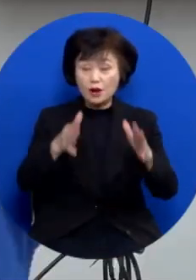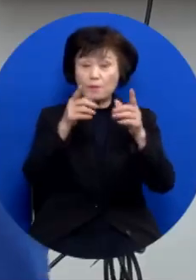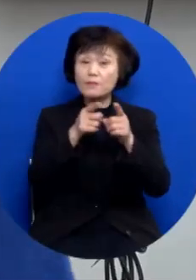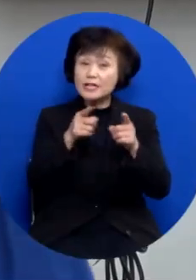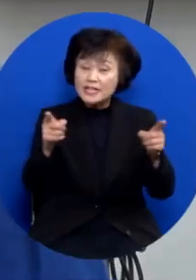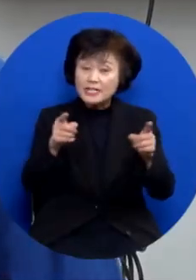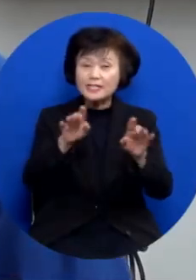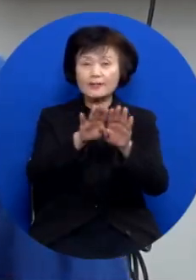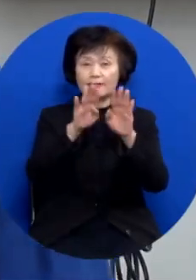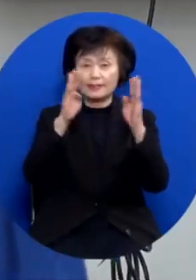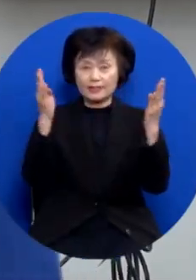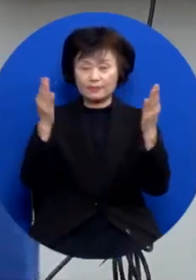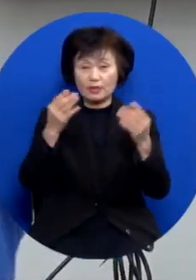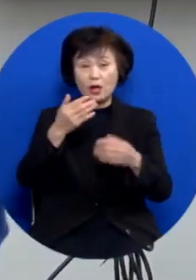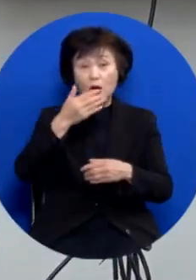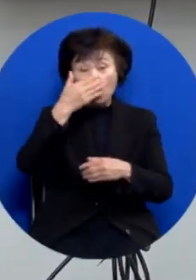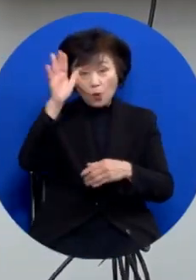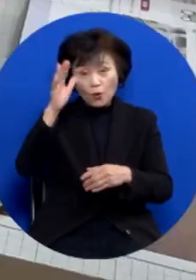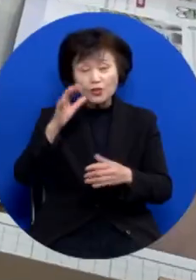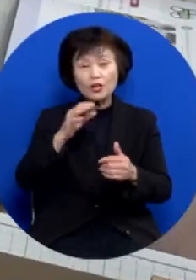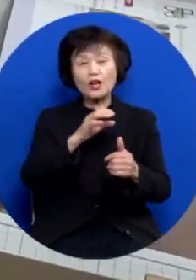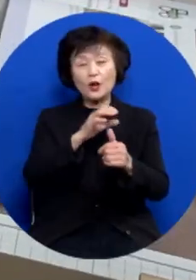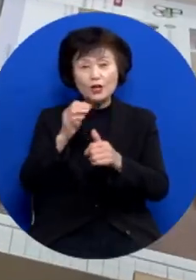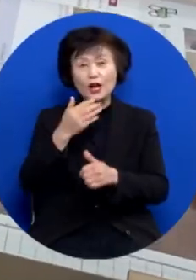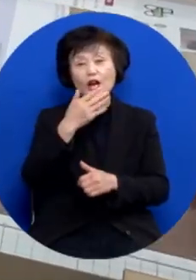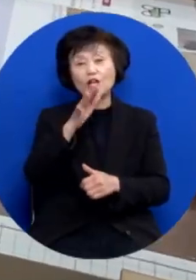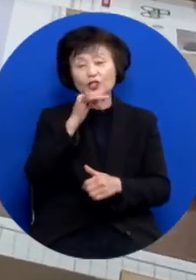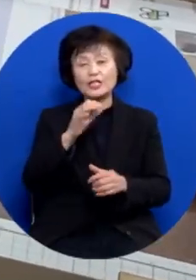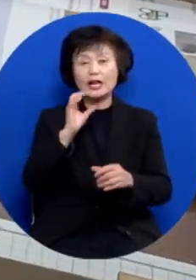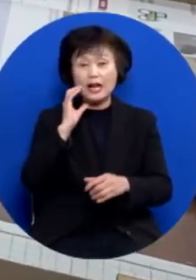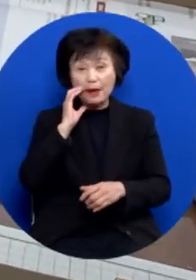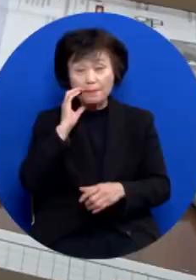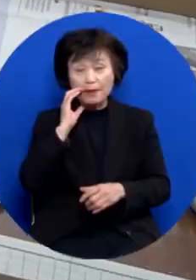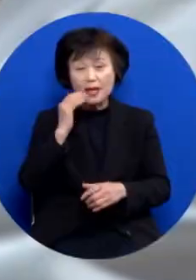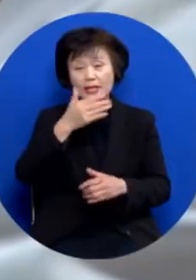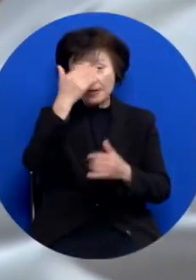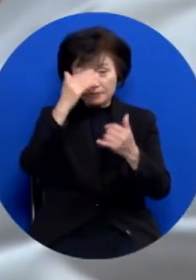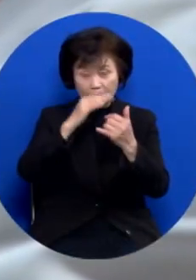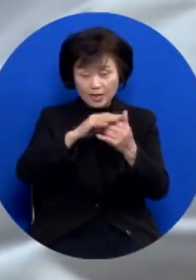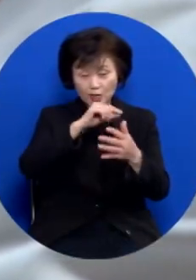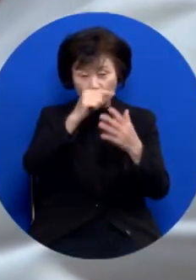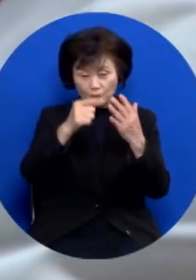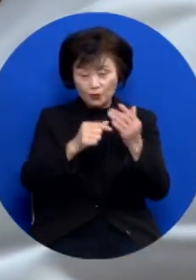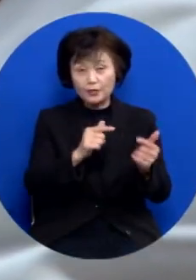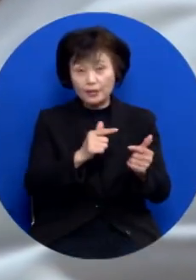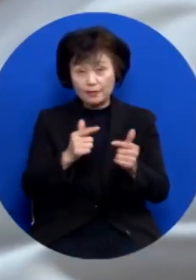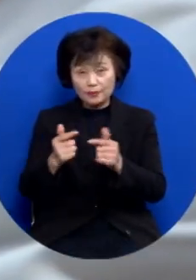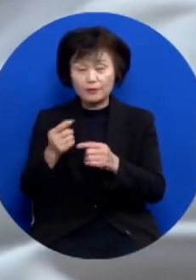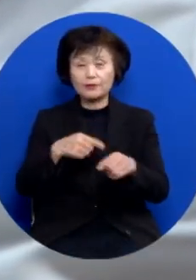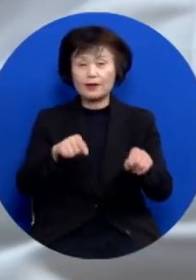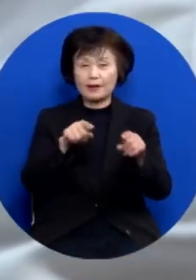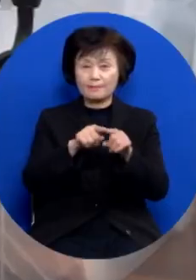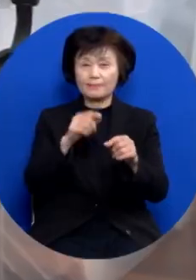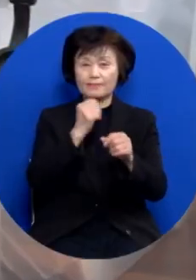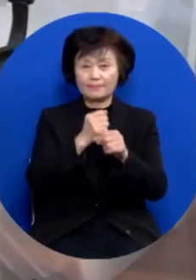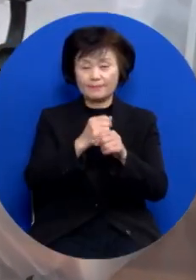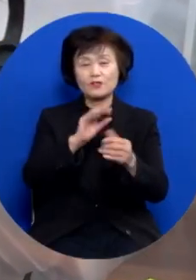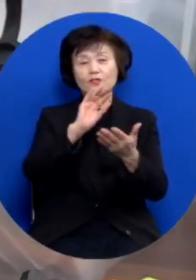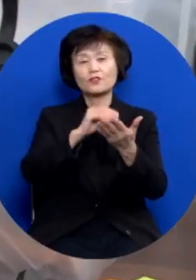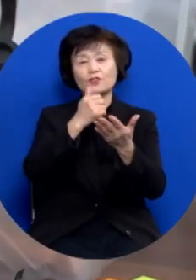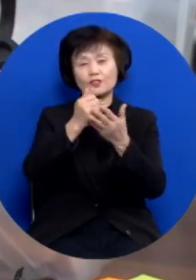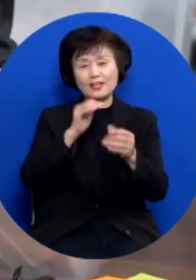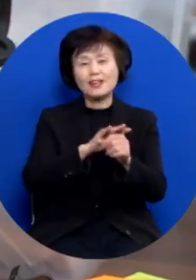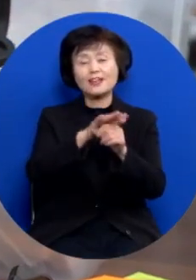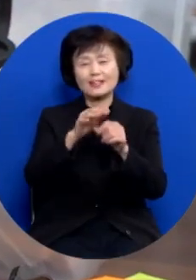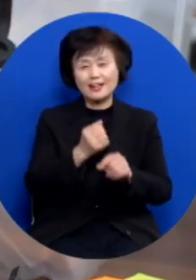시민들이 무료로 이용할 수 있는 카페는 물론 지자체에서 운영하는 다음 세대 프로그램도 진행하며 그리스도의 사랑을 가까운 거리에서